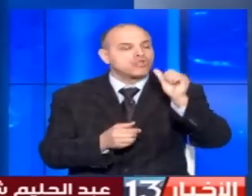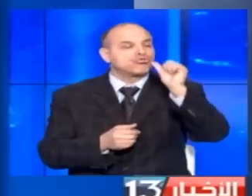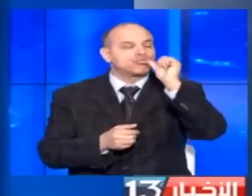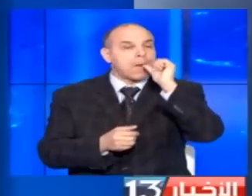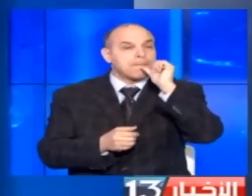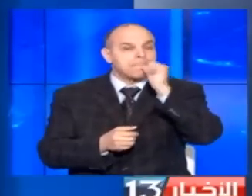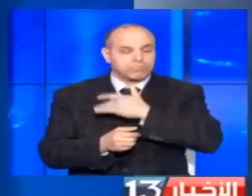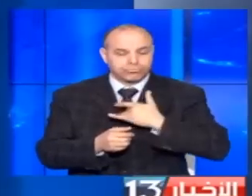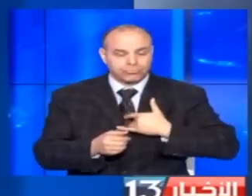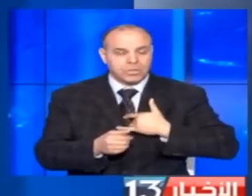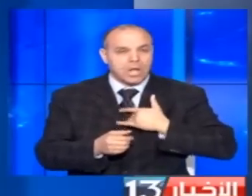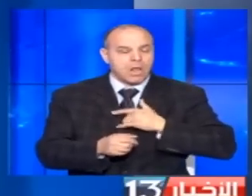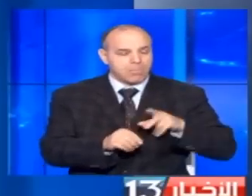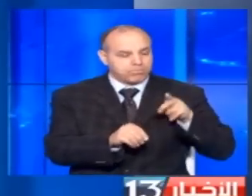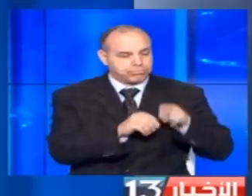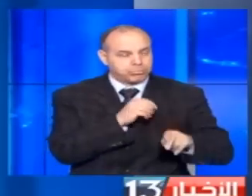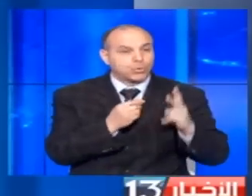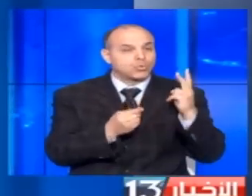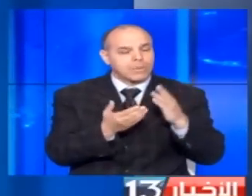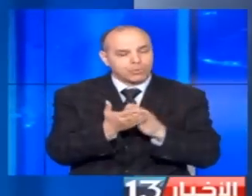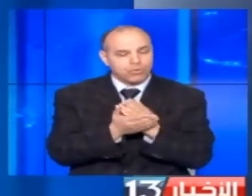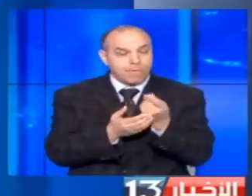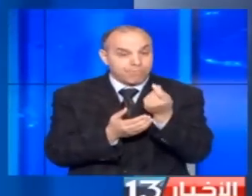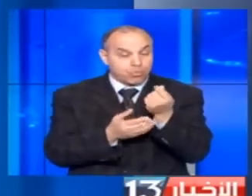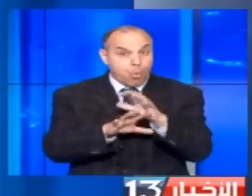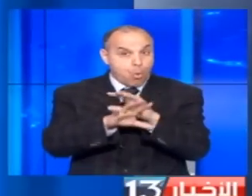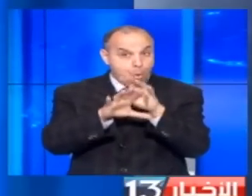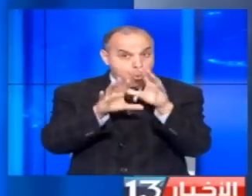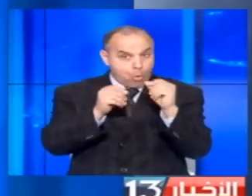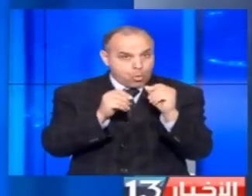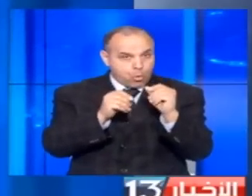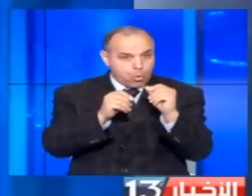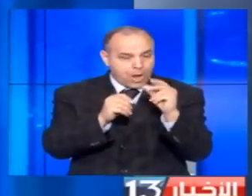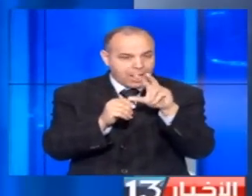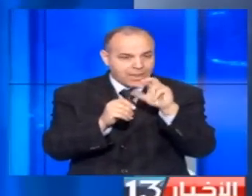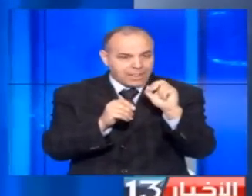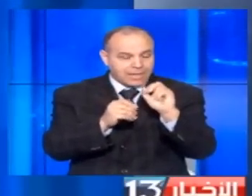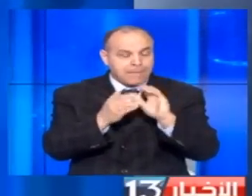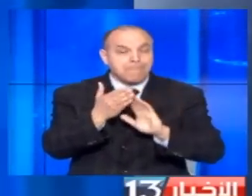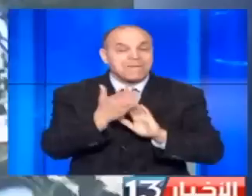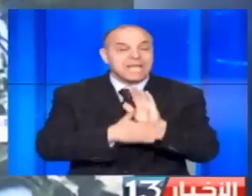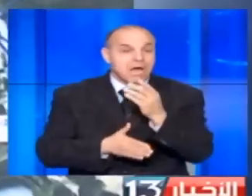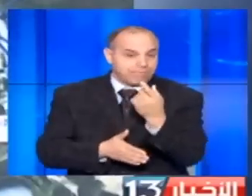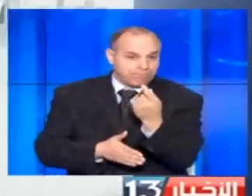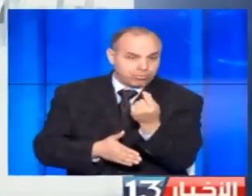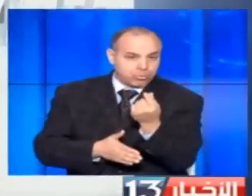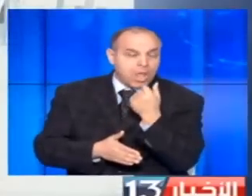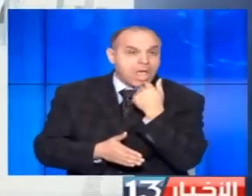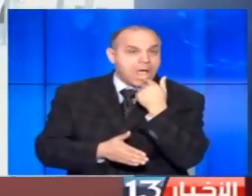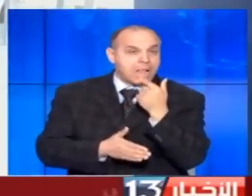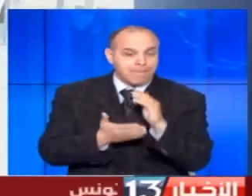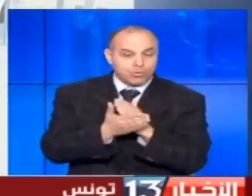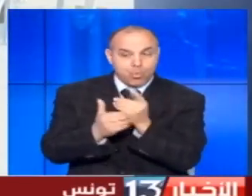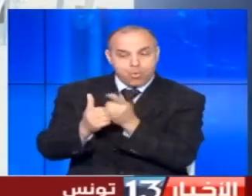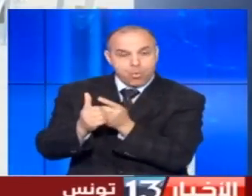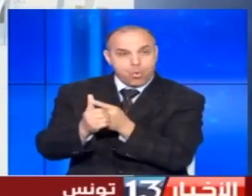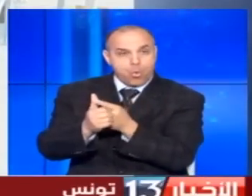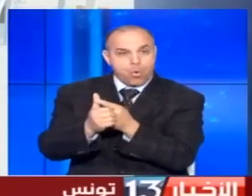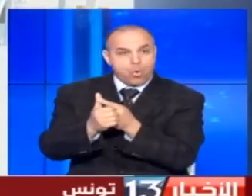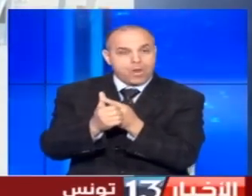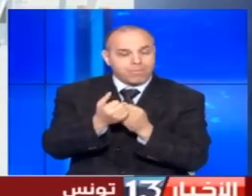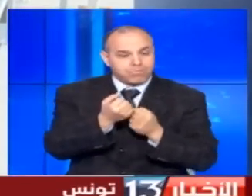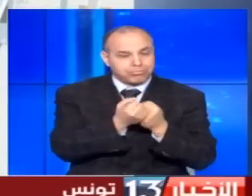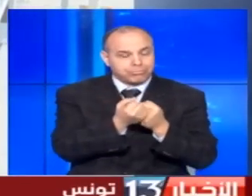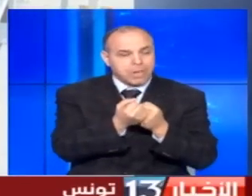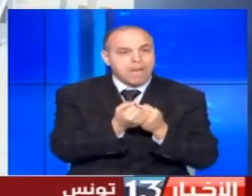للشرب على تدشين مش مشروعين بكلفه جمليه تناهز 30 مليون دينار ويتمثل المشروع الاول في تدعيم